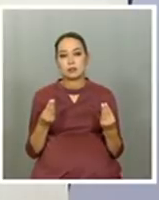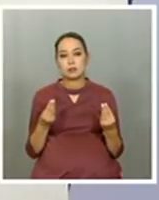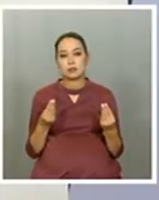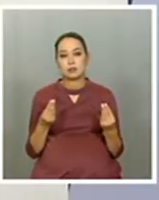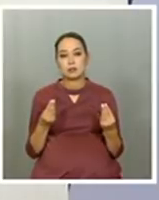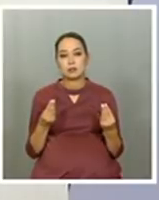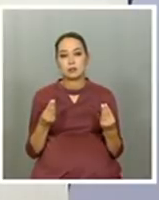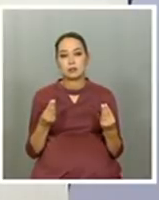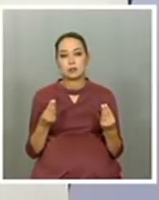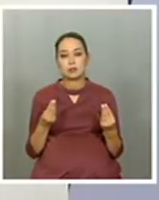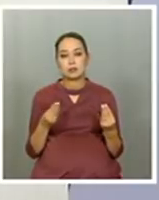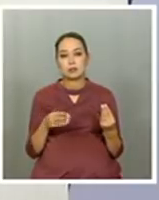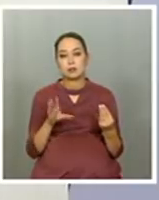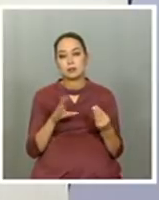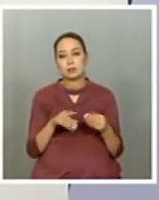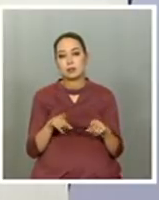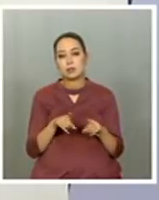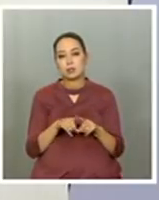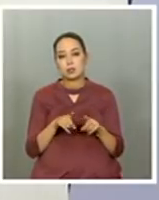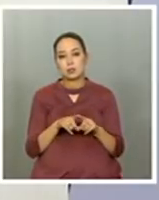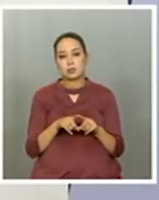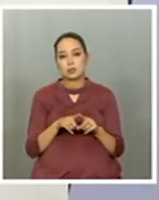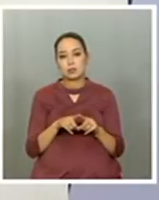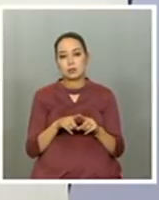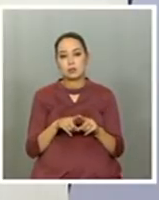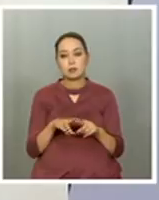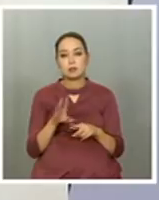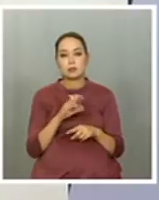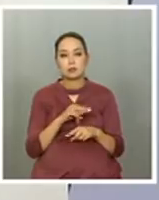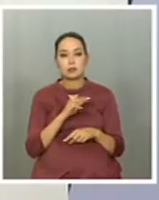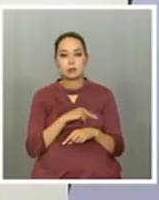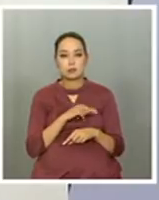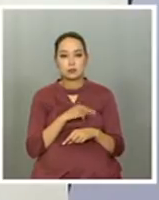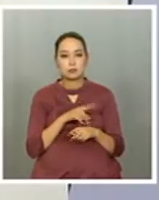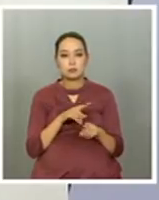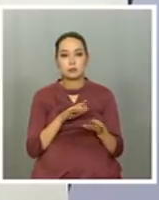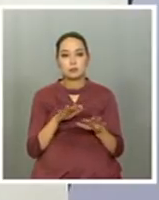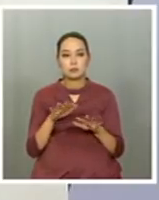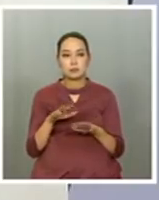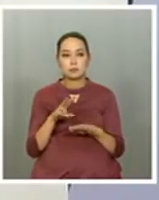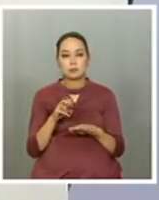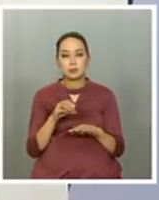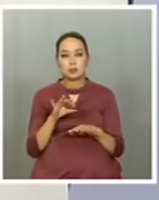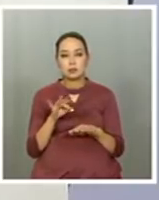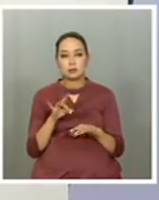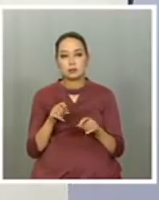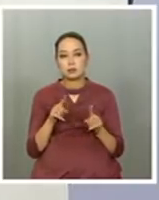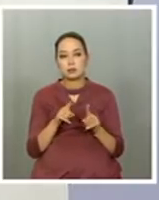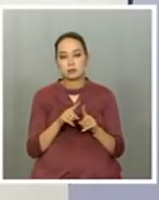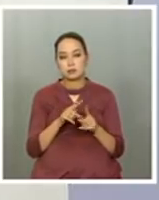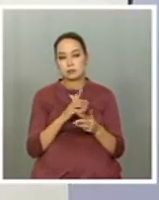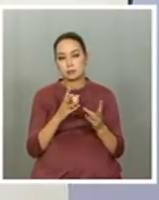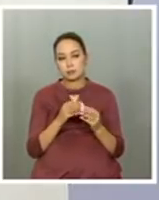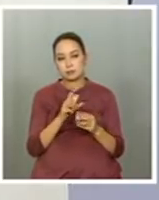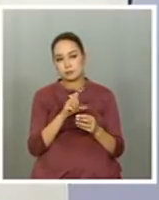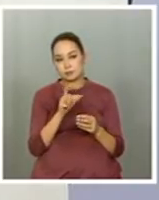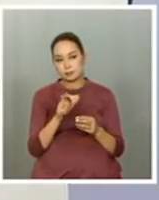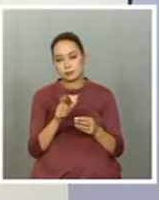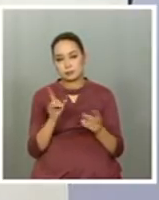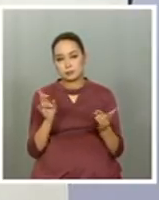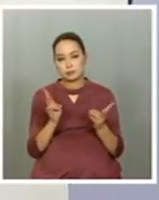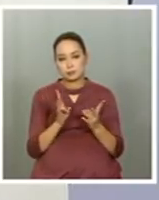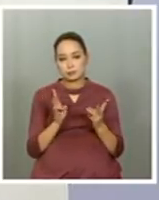бізге көмекші болатындай, яғни құтқару қызметтеріне, полицияға телефон соғалатындай болуымыз қажет.